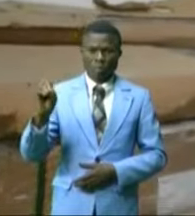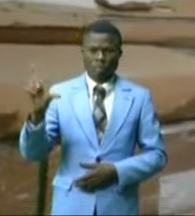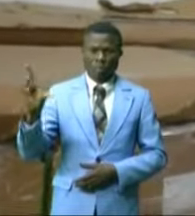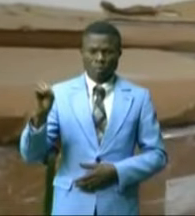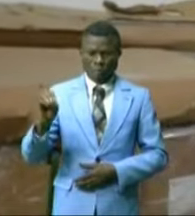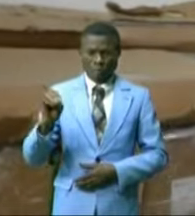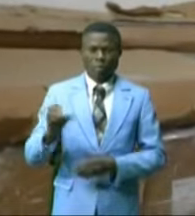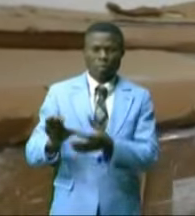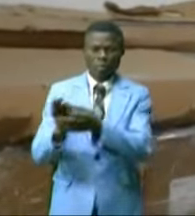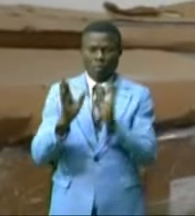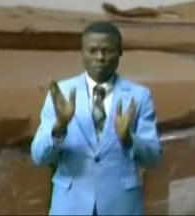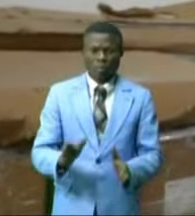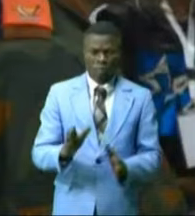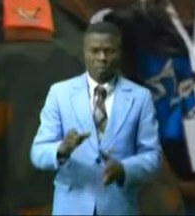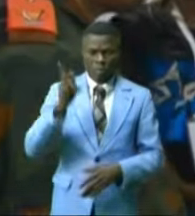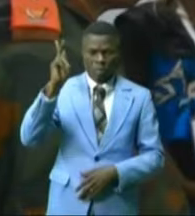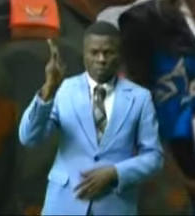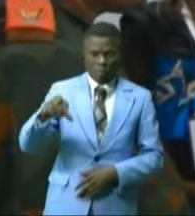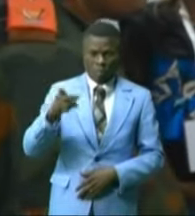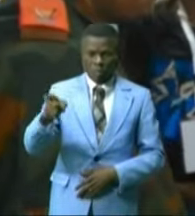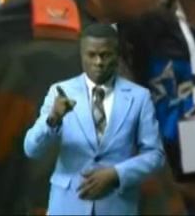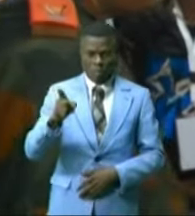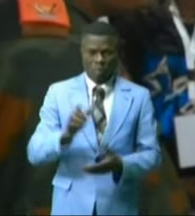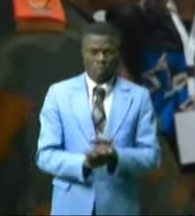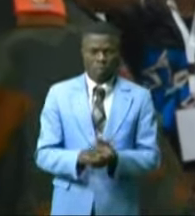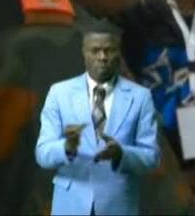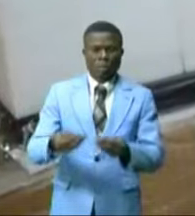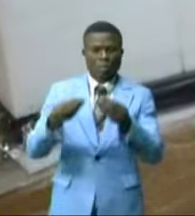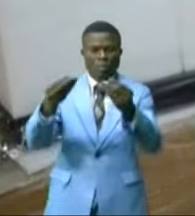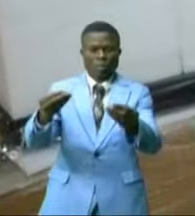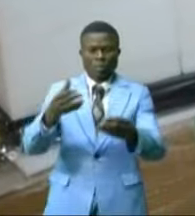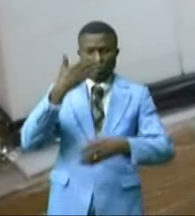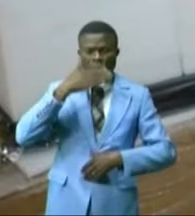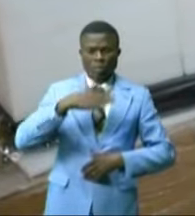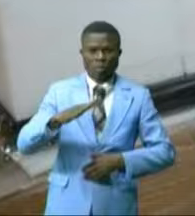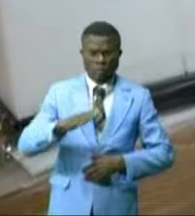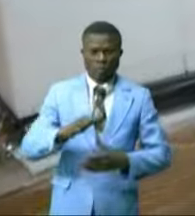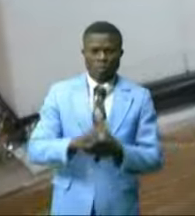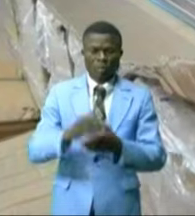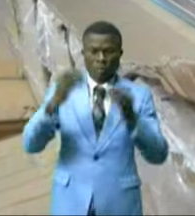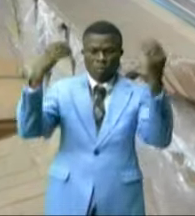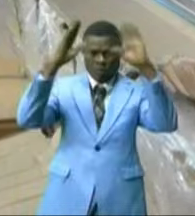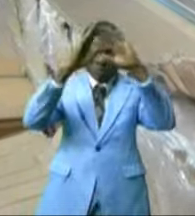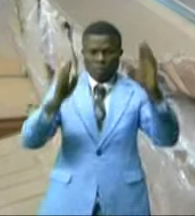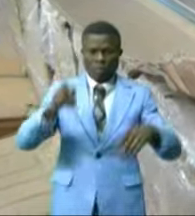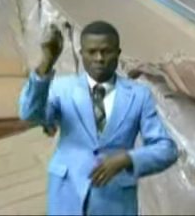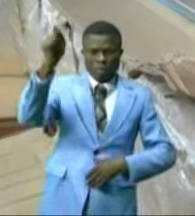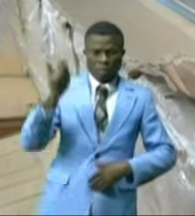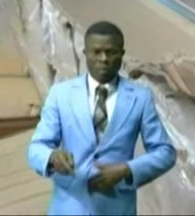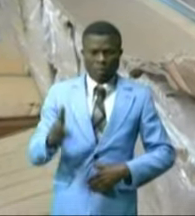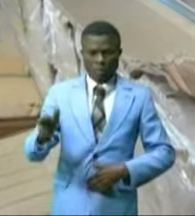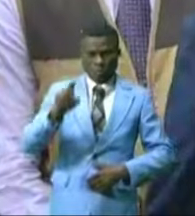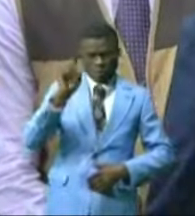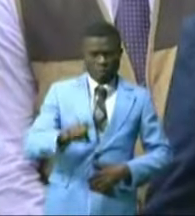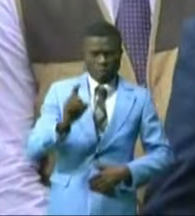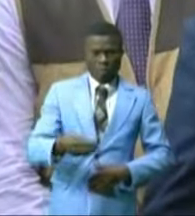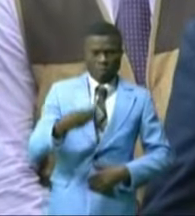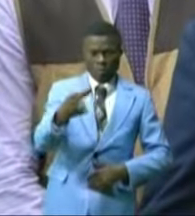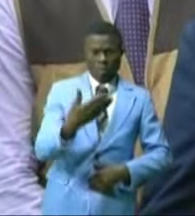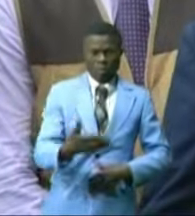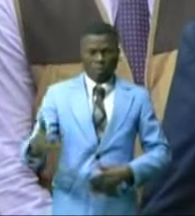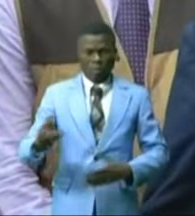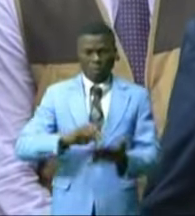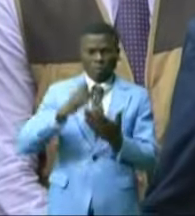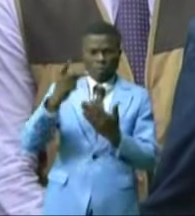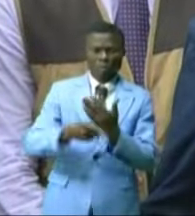de la CSU, Polydor Mbongani, s'était déjà livré à l'hôpital du Kanchachi récemment. Il y a ce besoin de donner des équipements pour améliorer